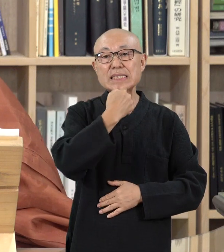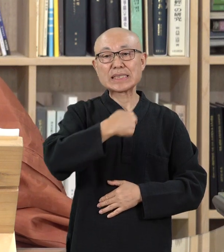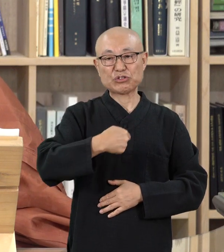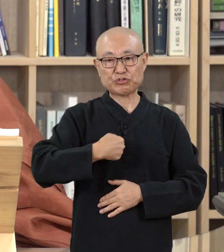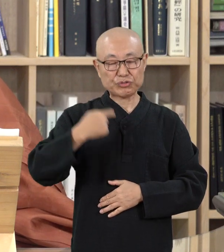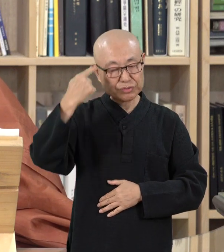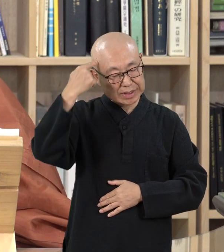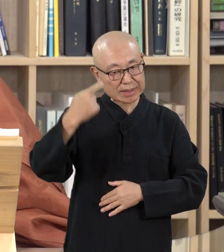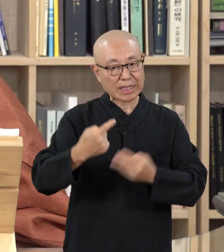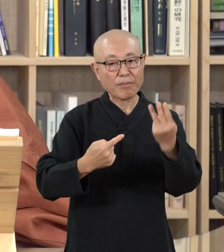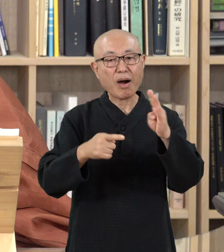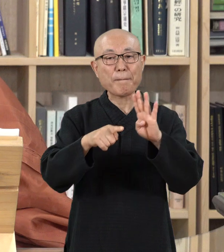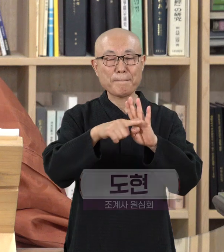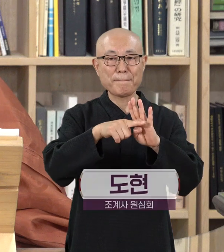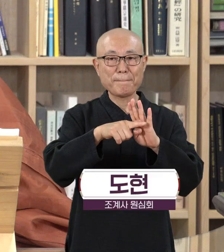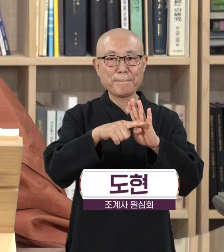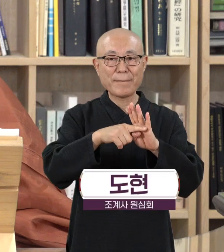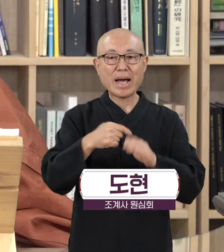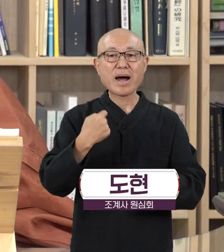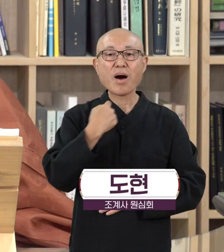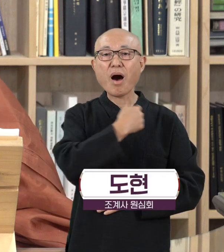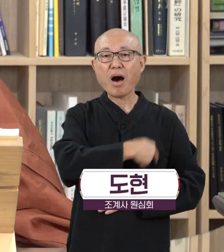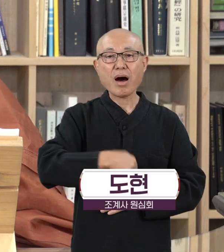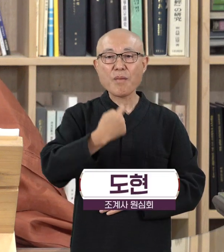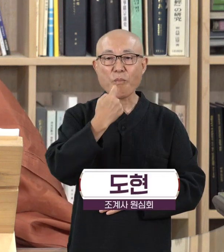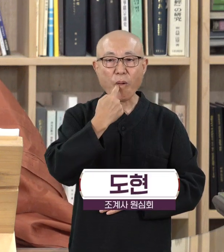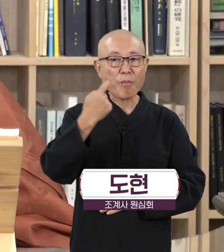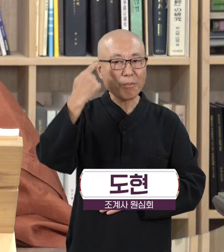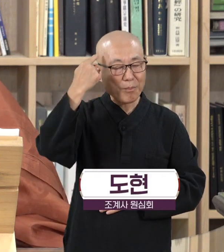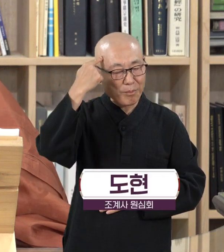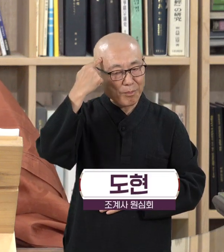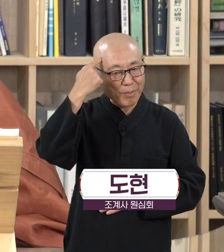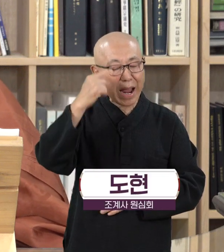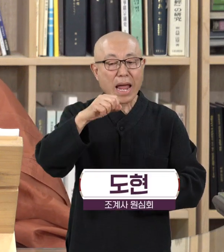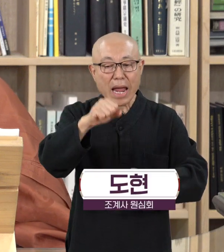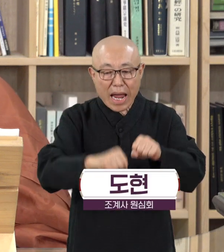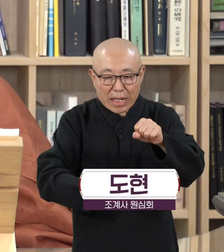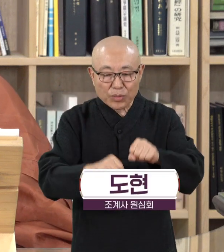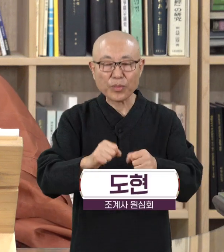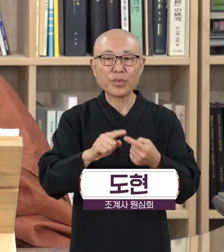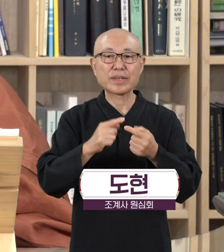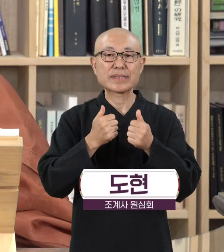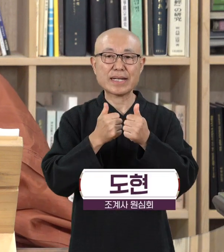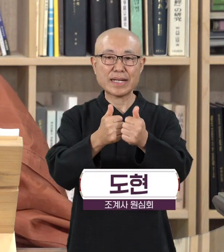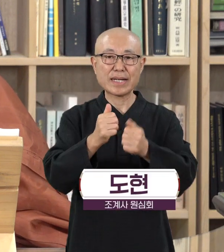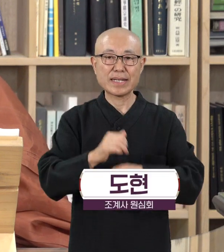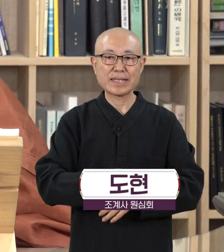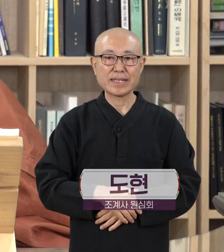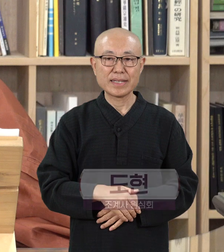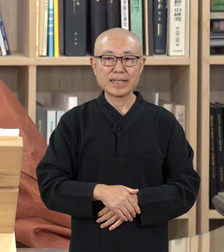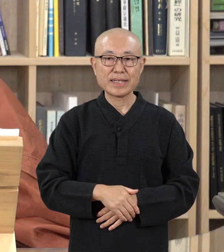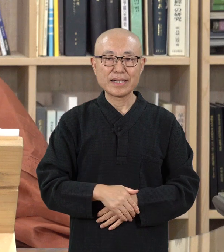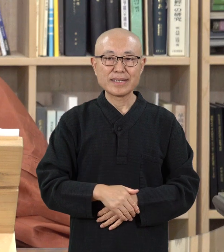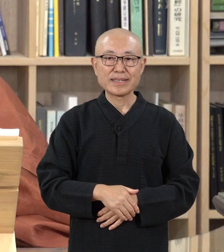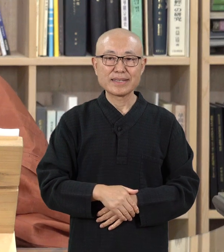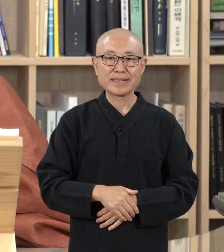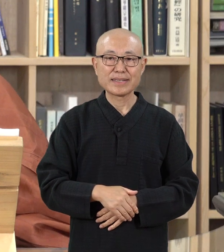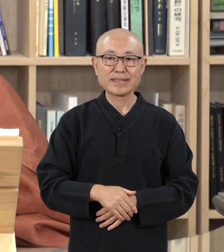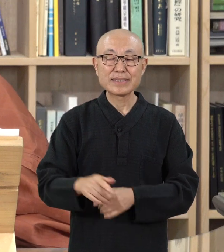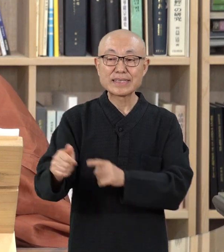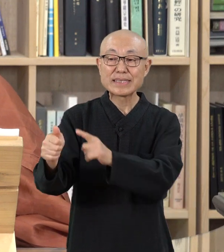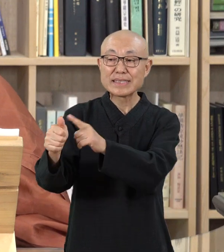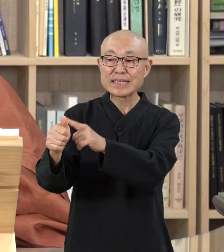업이죠. 몸으로, 입으로, 마음으로 어떤 행위를 하느냐. 지금 바라드바자 그제가